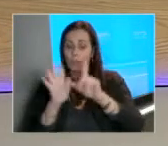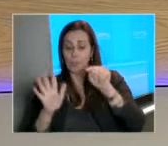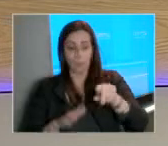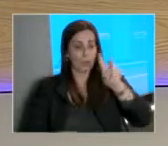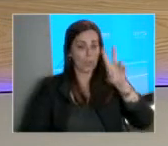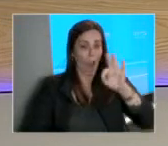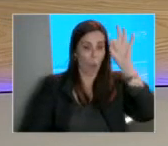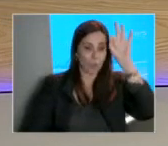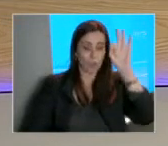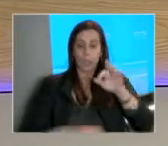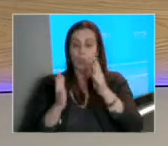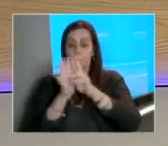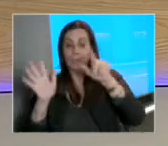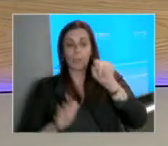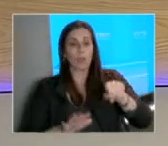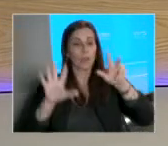מ-17.2%